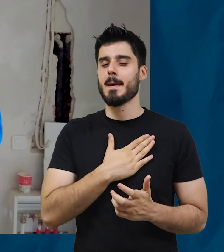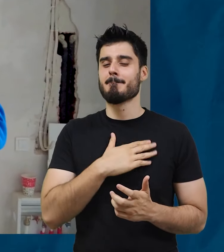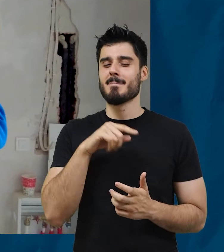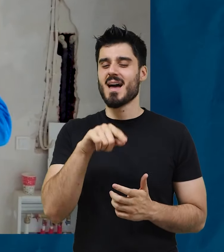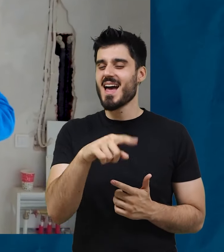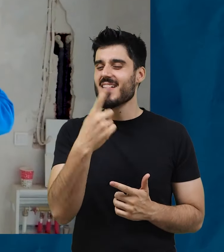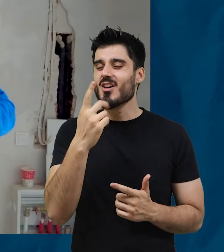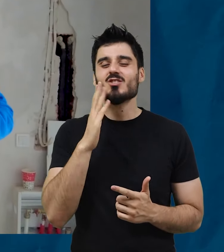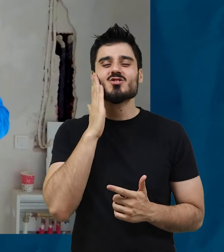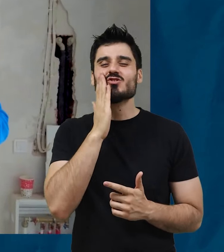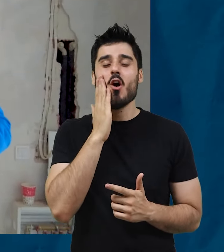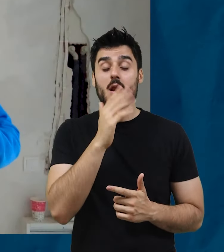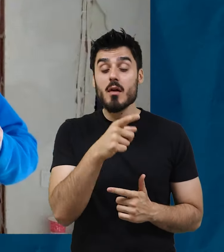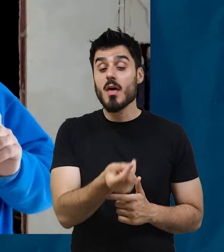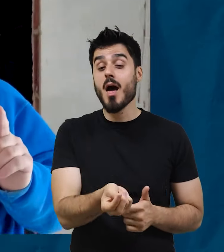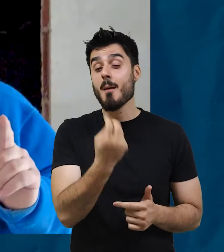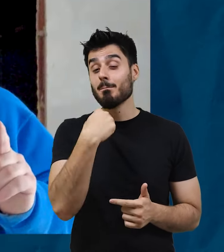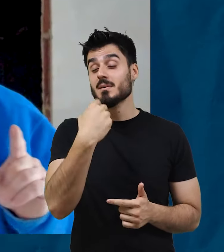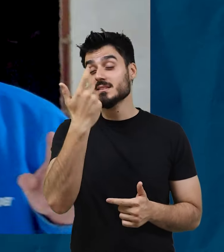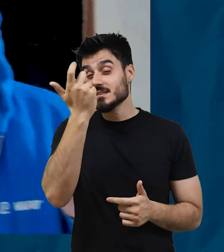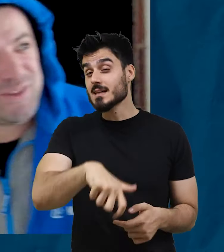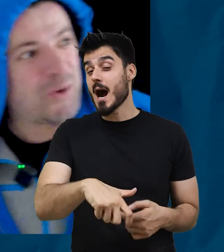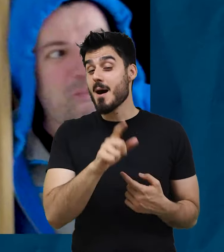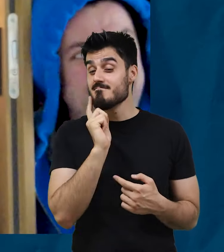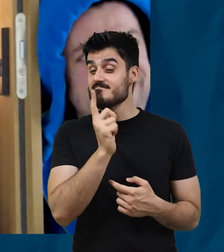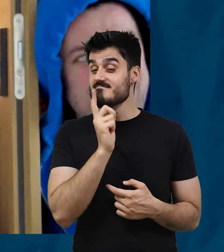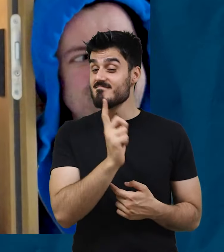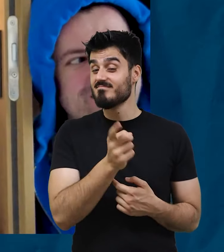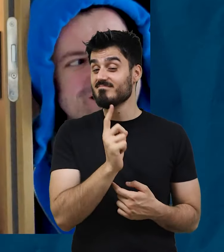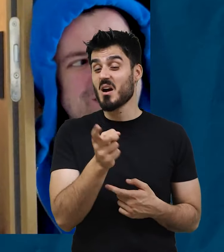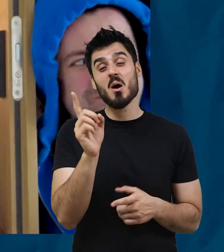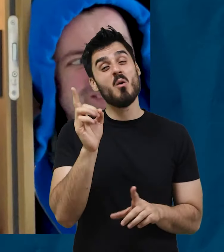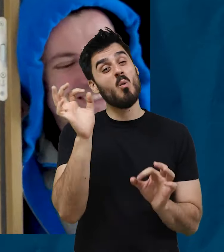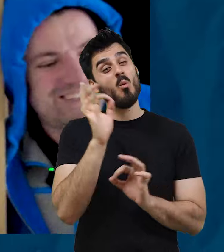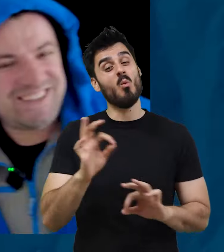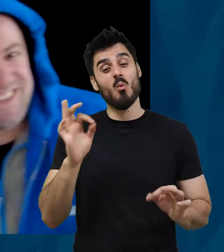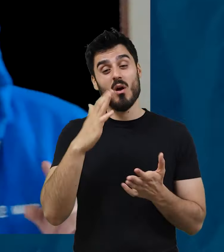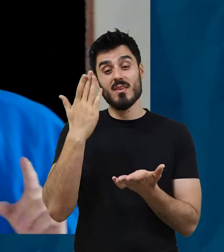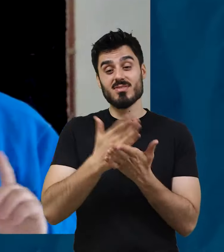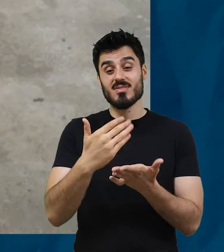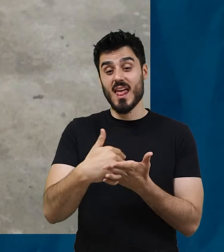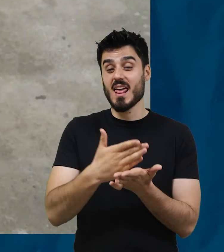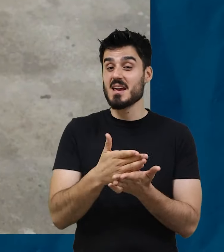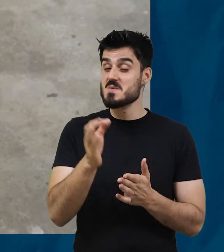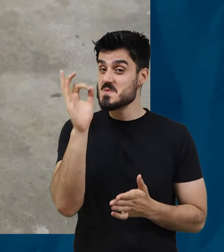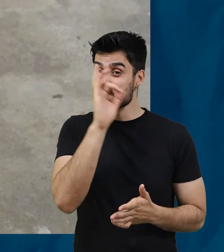киндер и си го изяде сам. Е, веднага да ме натопи. Това път не го раздели с теб.